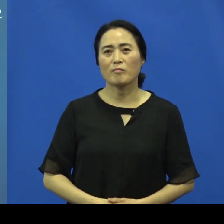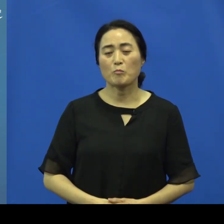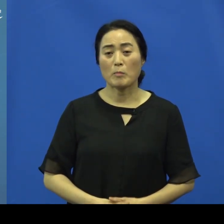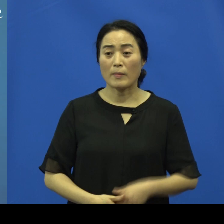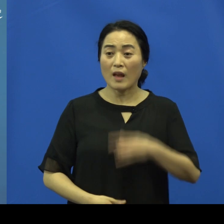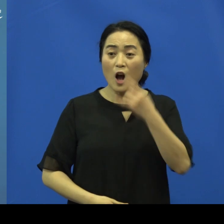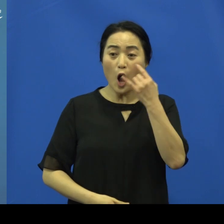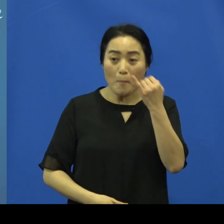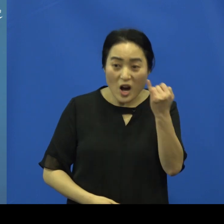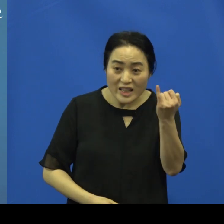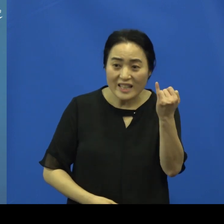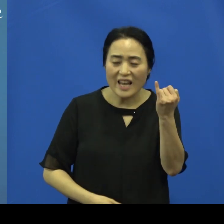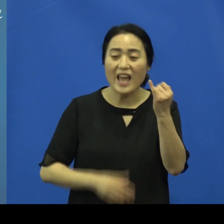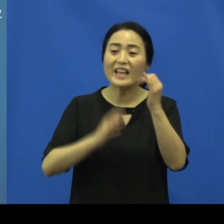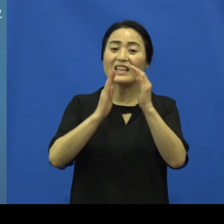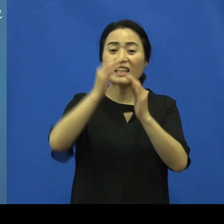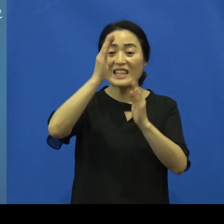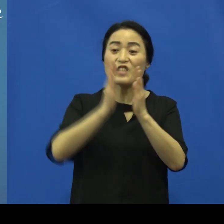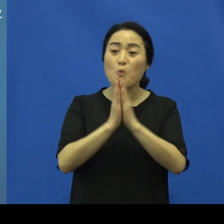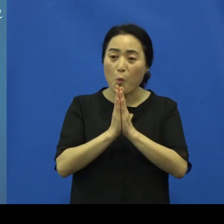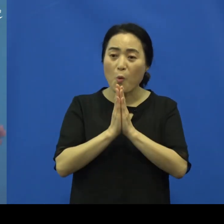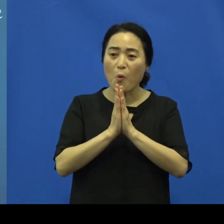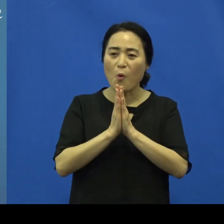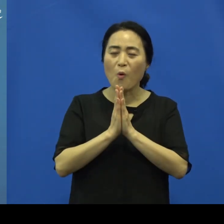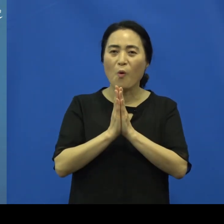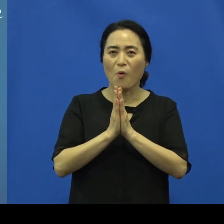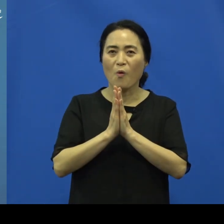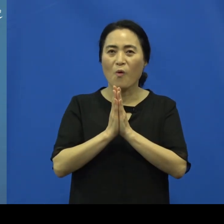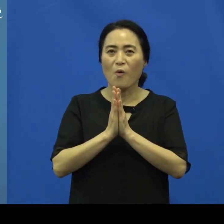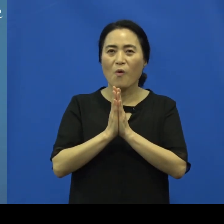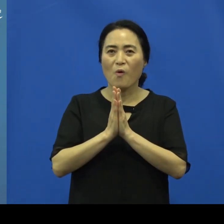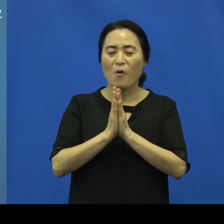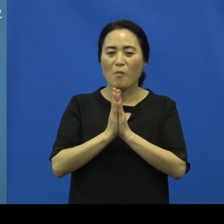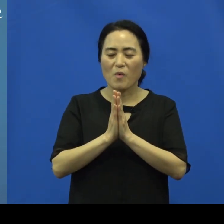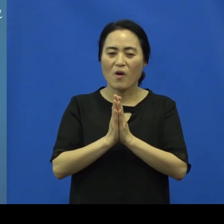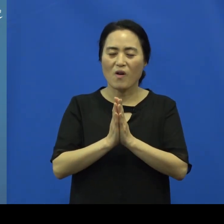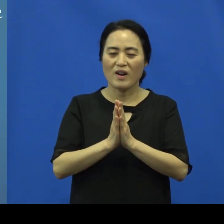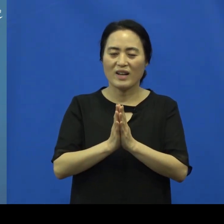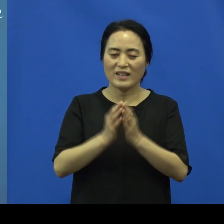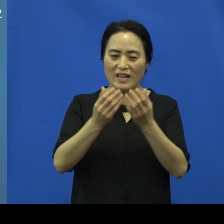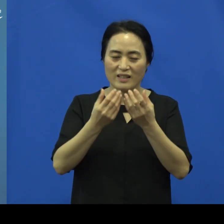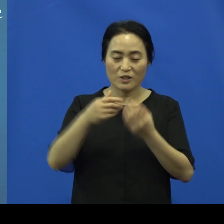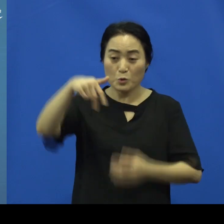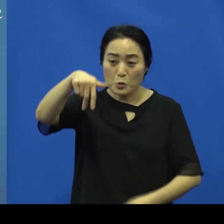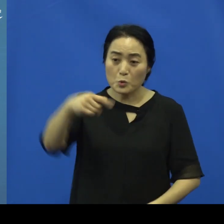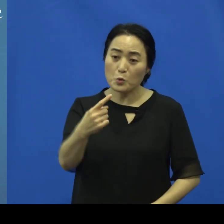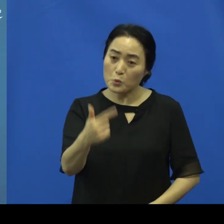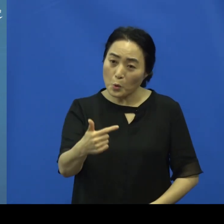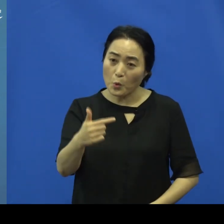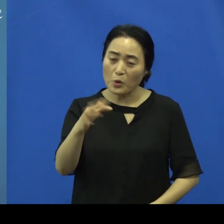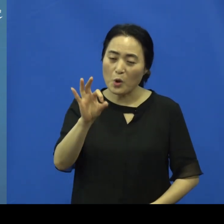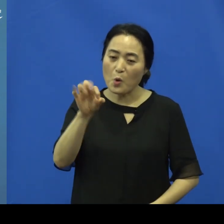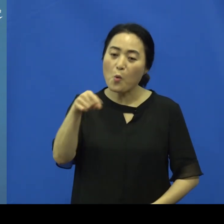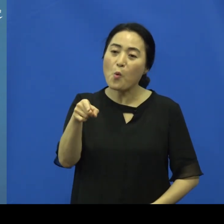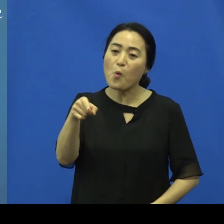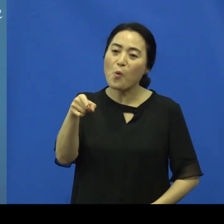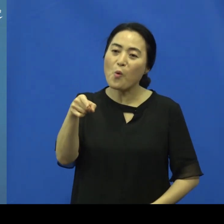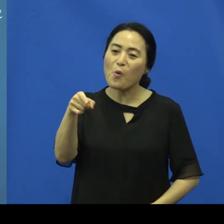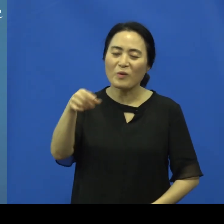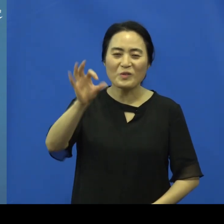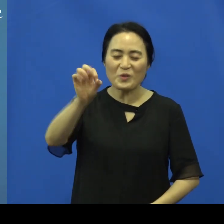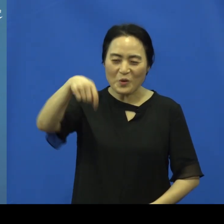여러분, 어머니의 기도는 여러분이 교계도 많이 알려져요. 존 웨슬리, 찰스 웨슬리, 그 형제죠,